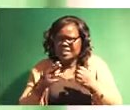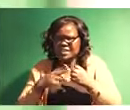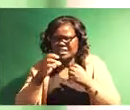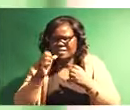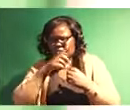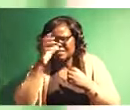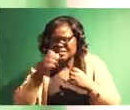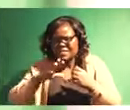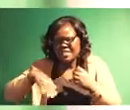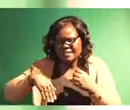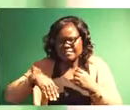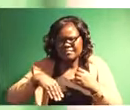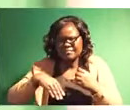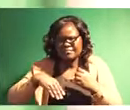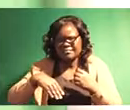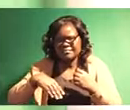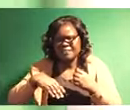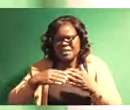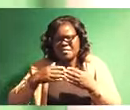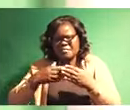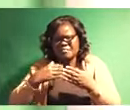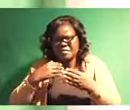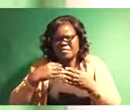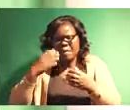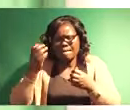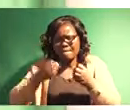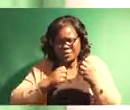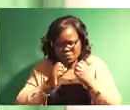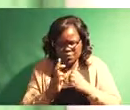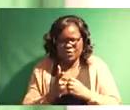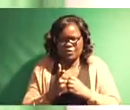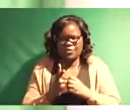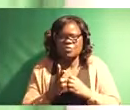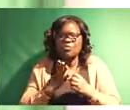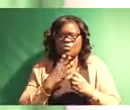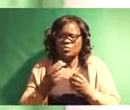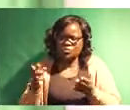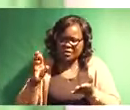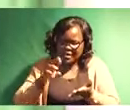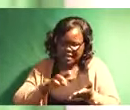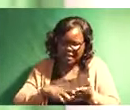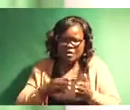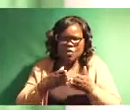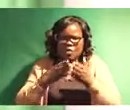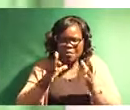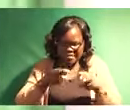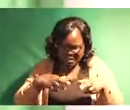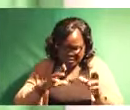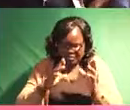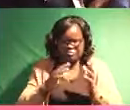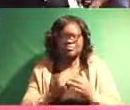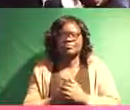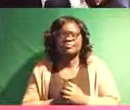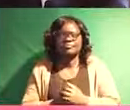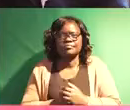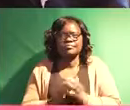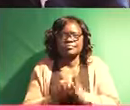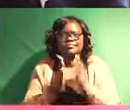70% imebaki, kabla ya December, mimi nataka nirudi hapa nifungue hii barabara ikiwa imekamilika.